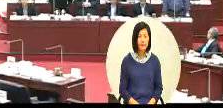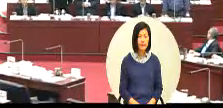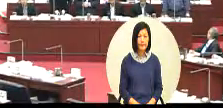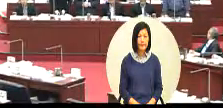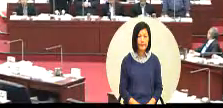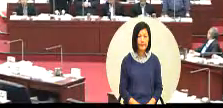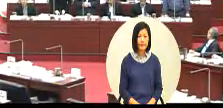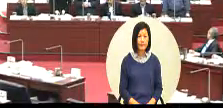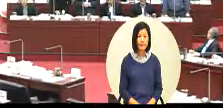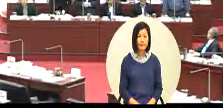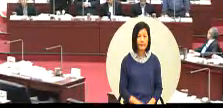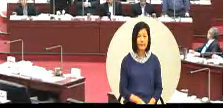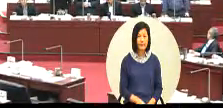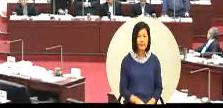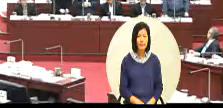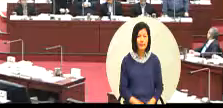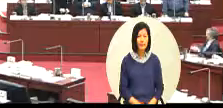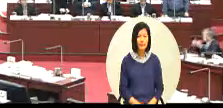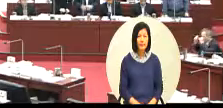劳工局，